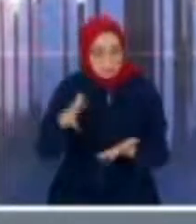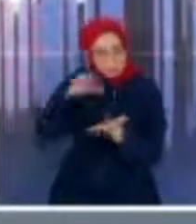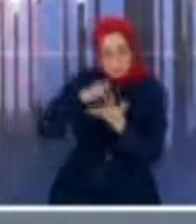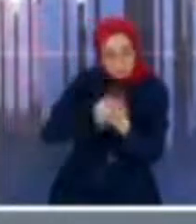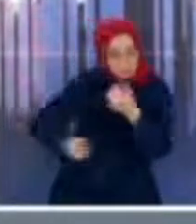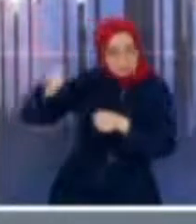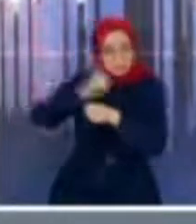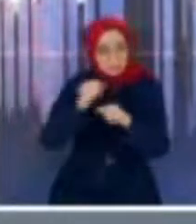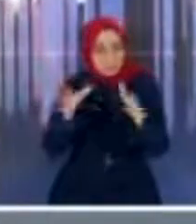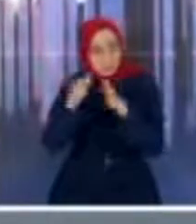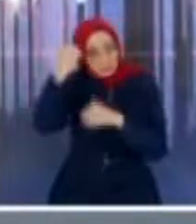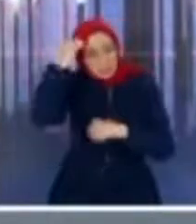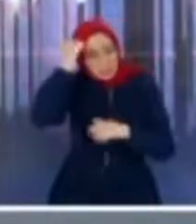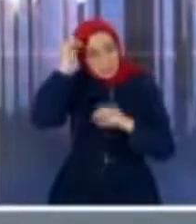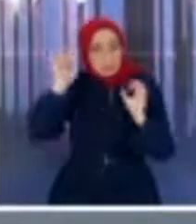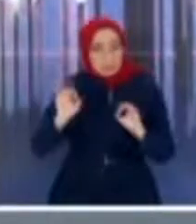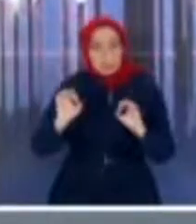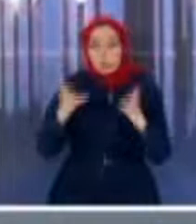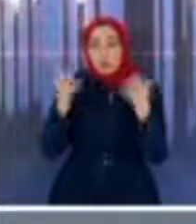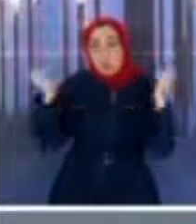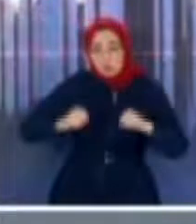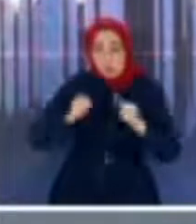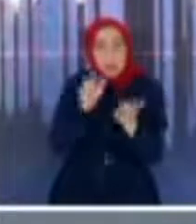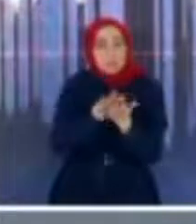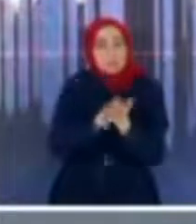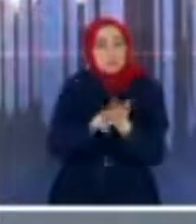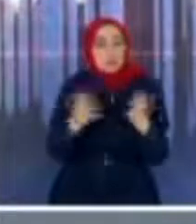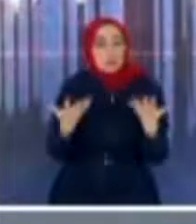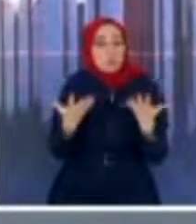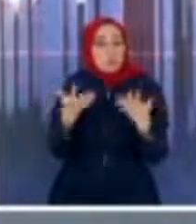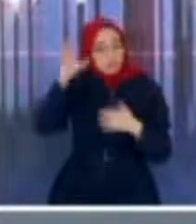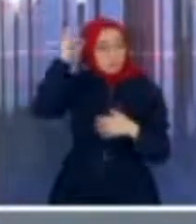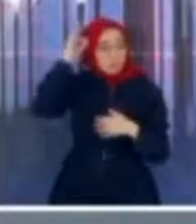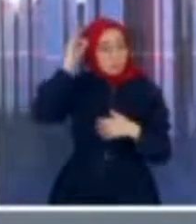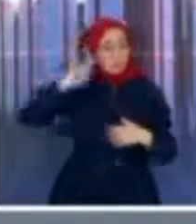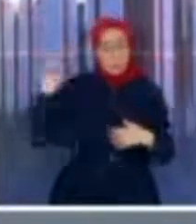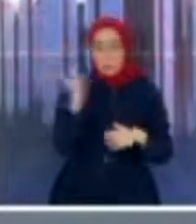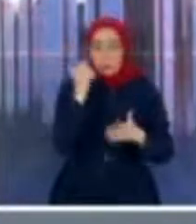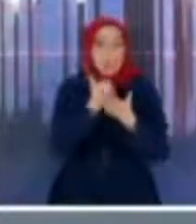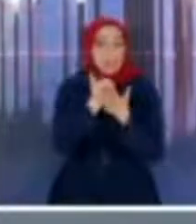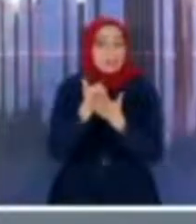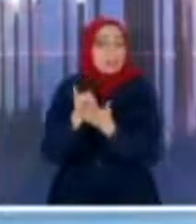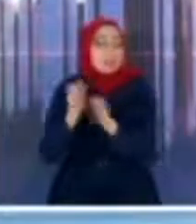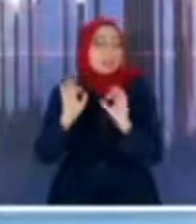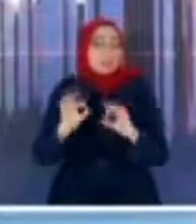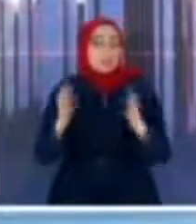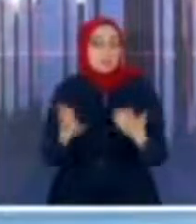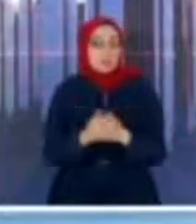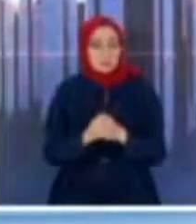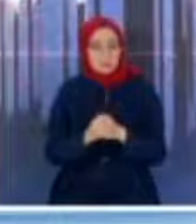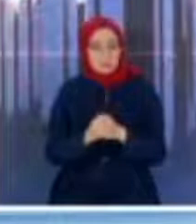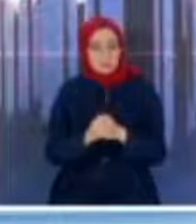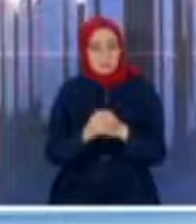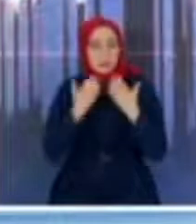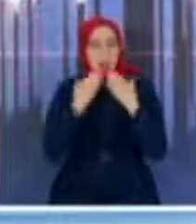الاسعافات الاوليه كيفاش اليوم ينجم يكون عنده جدوى على مستوى البلاد جدوى وطني؟ اول حاجه نحب نشكر قناه